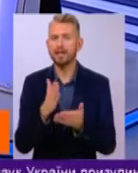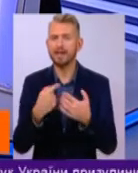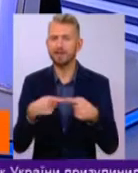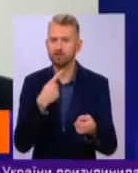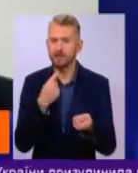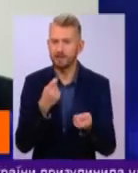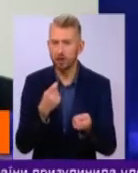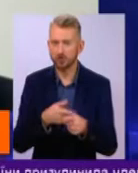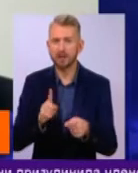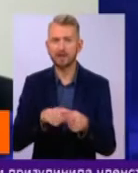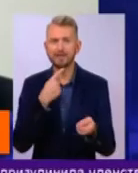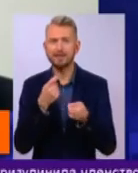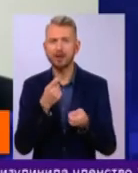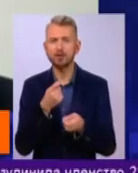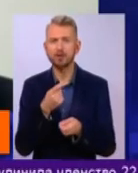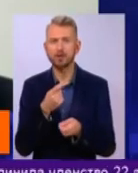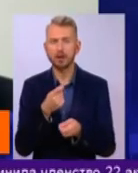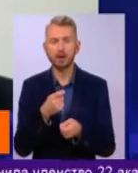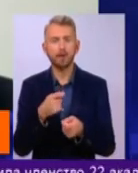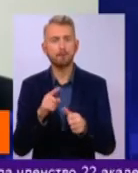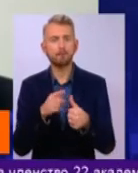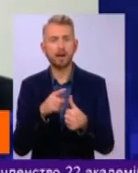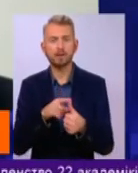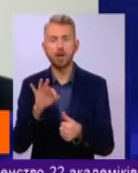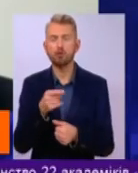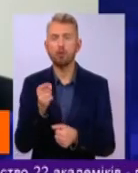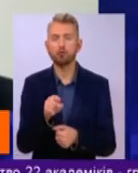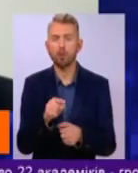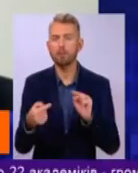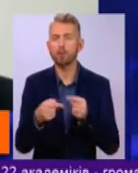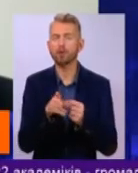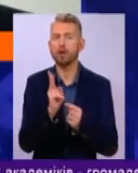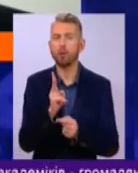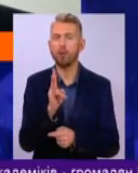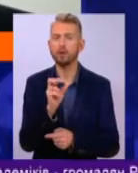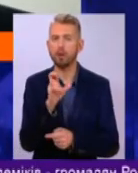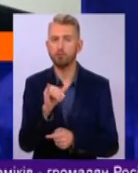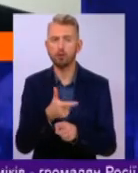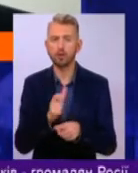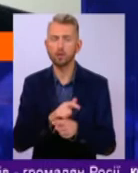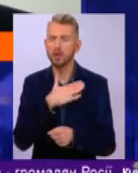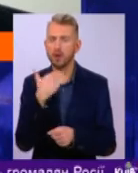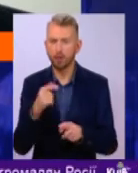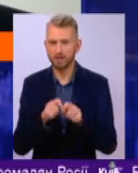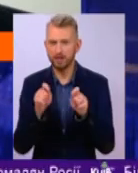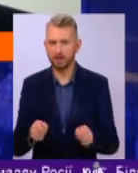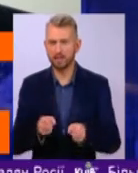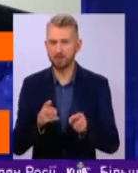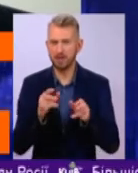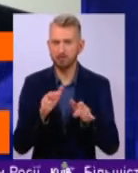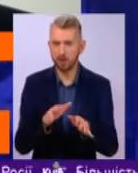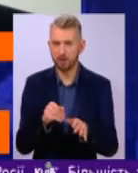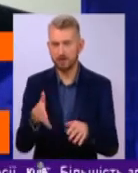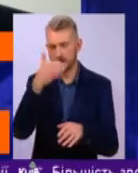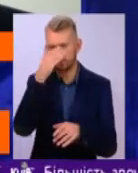застереження. Це застереження в пункт перший, щодо того, проти кого НАБУ дуже не хоче відкривати кримінальні справи і закриває